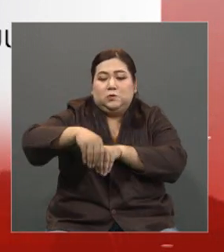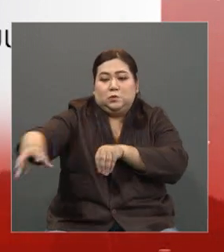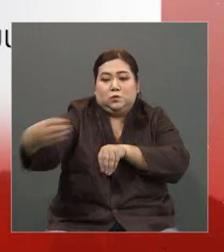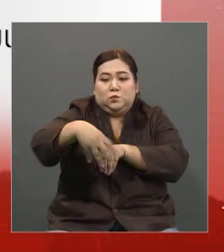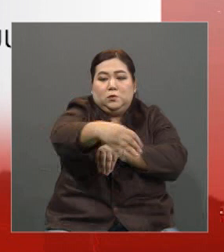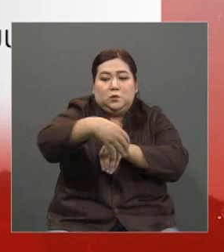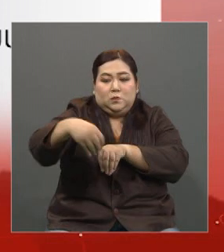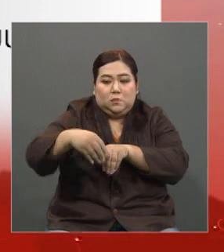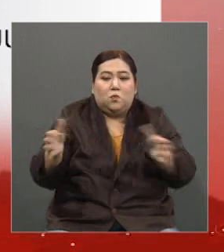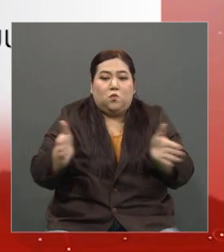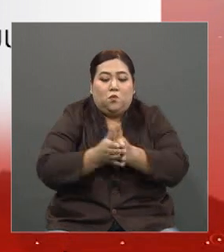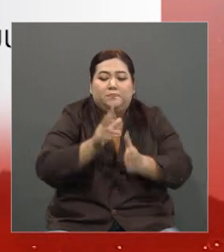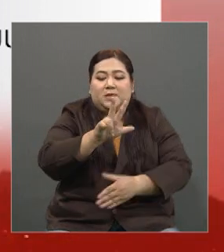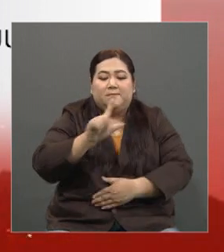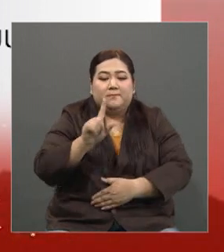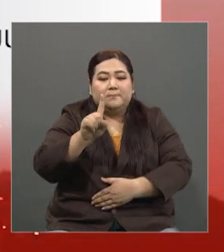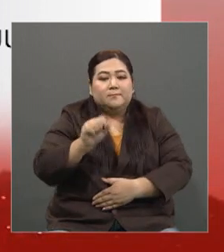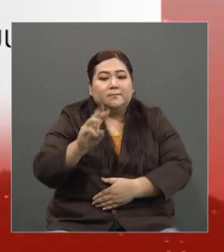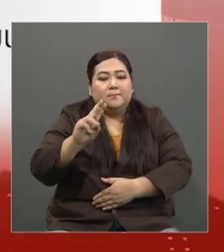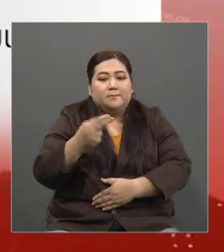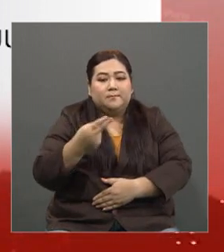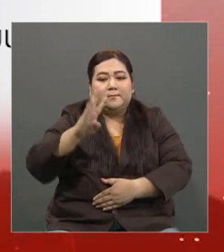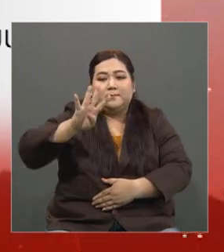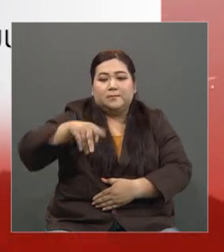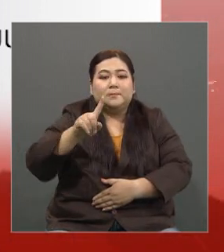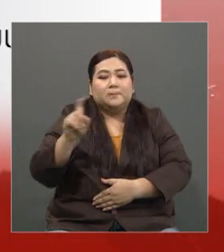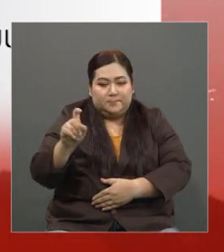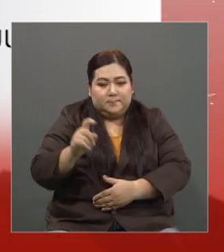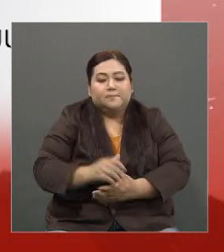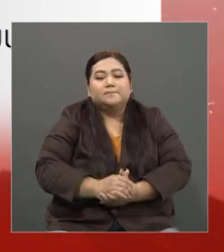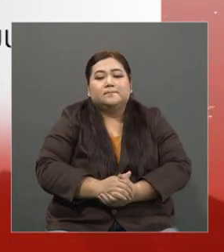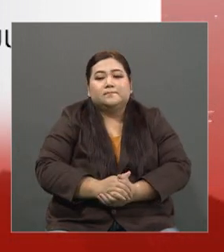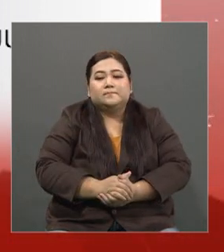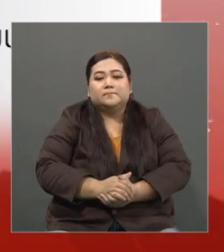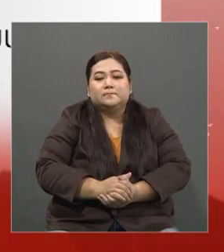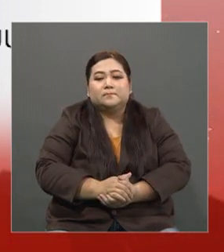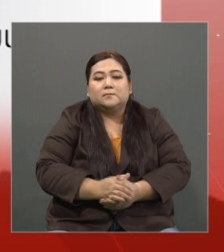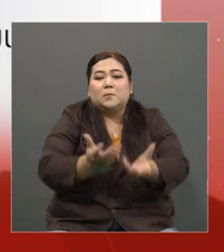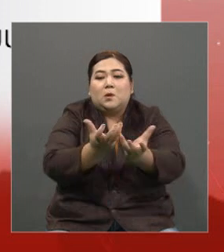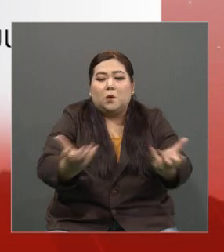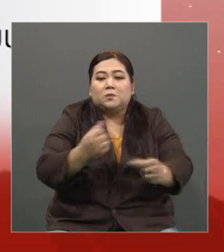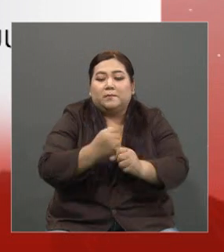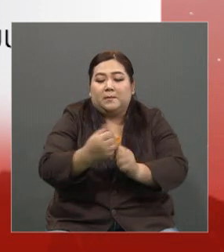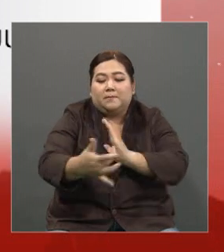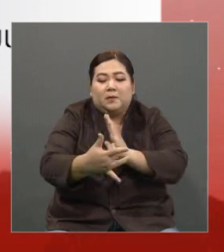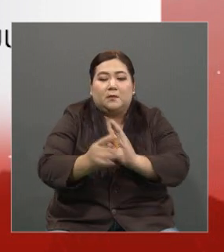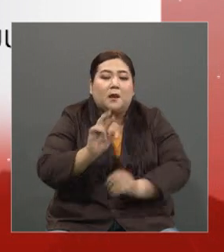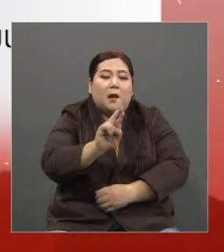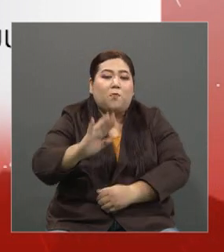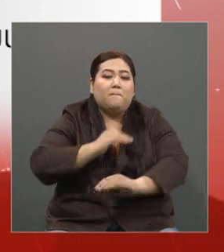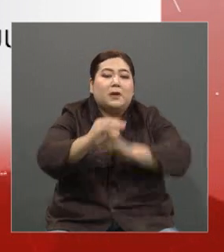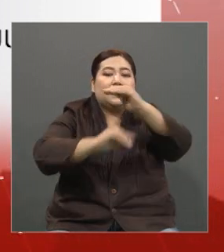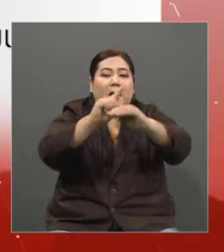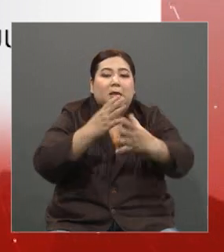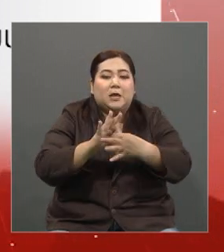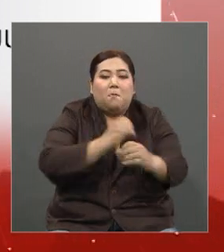ในวงเงิน 3,164,100 บาทซือครุภัณฑในการพฒนาระบบเรื่องของการรกษา